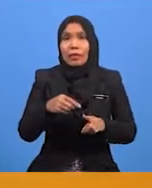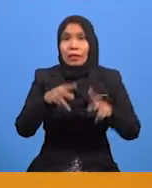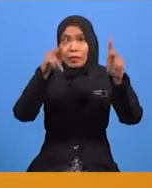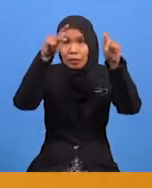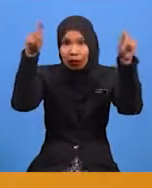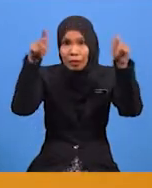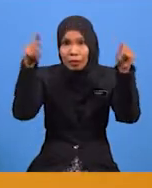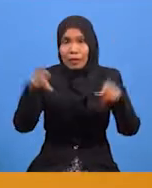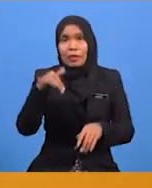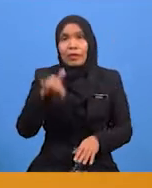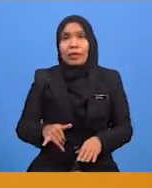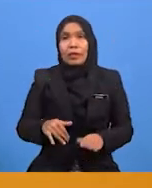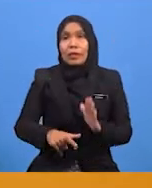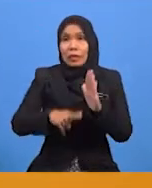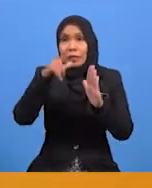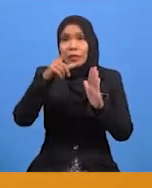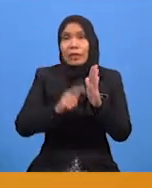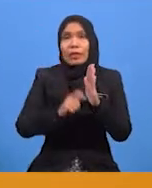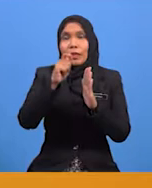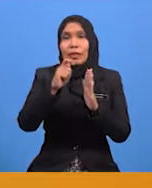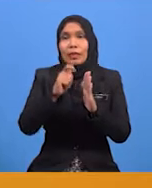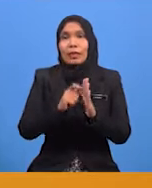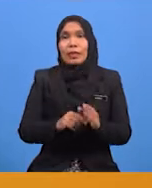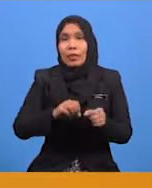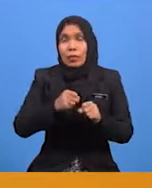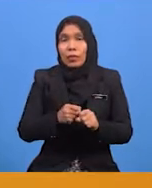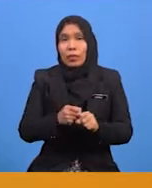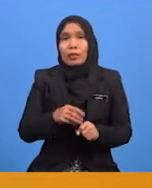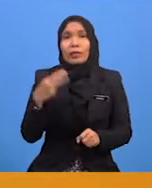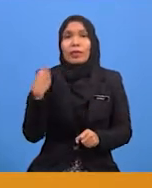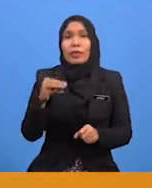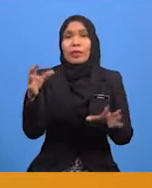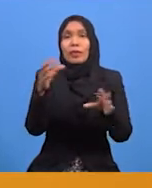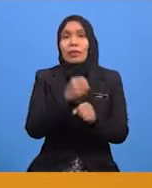agar mereka dapat menambahkan pengalaman dalam hidup.